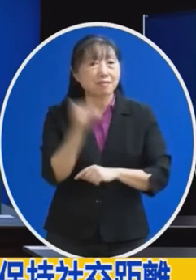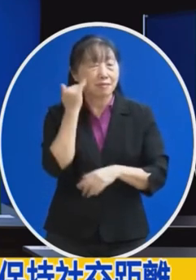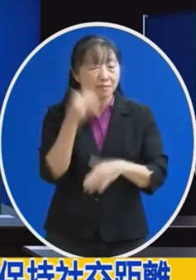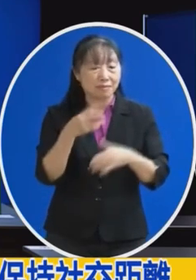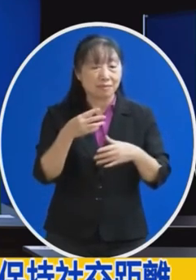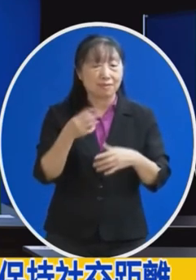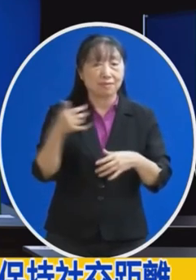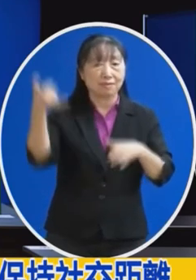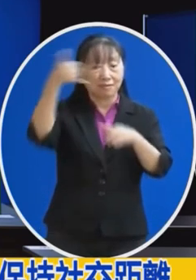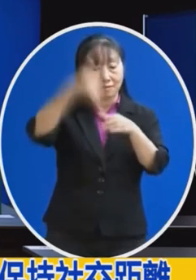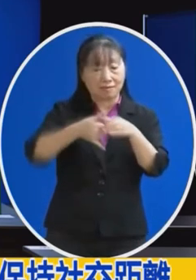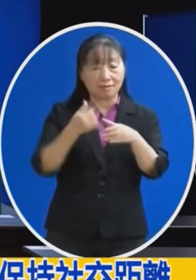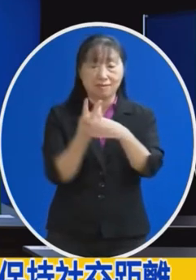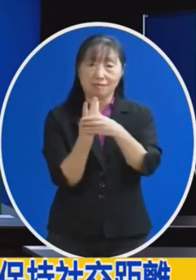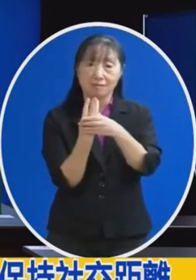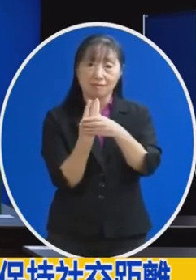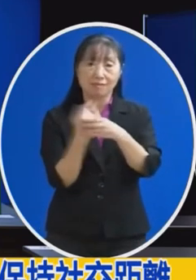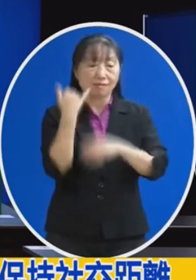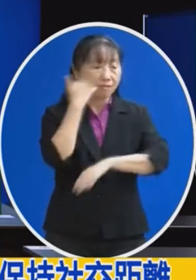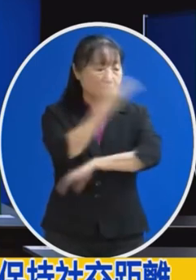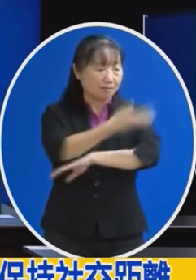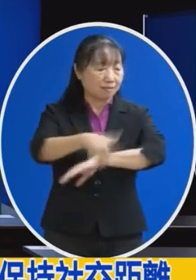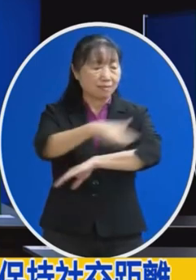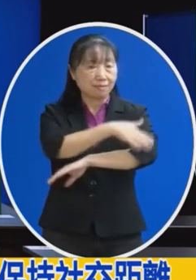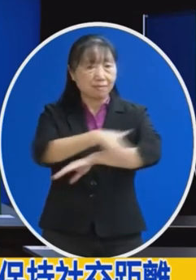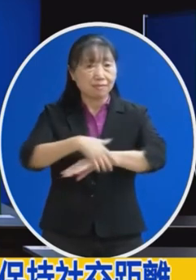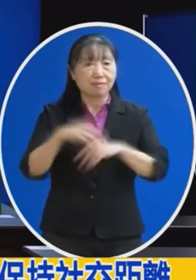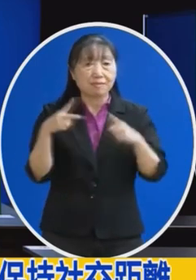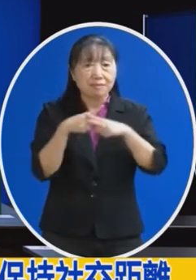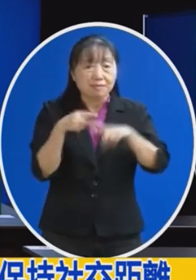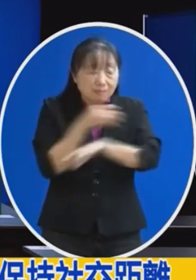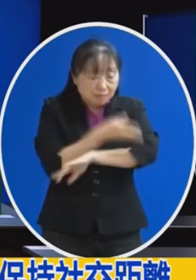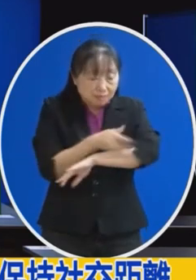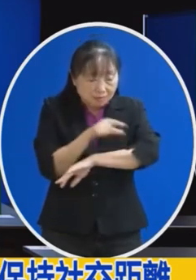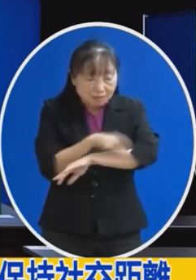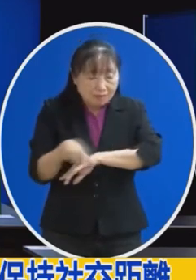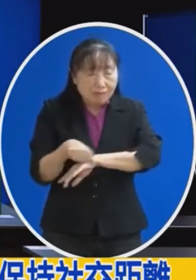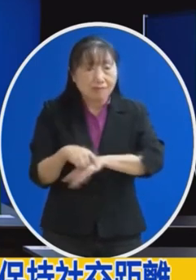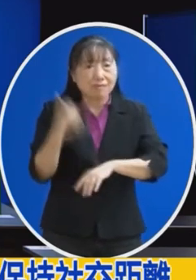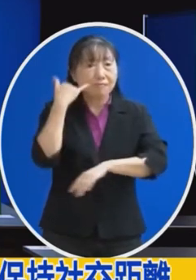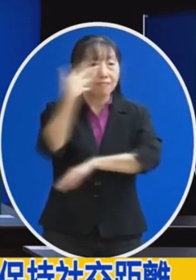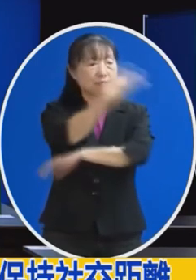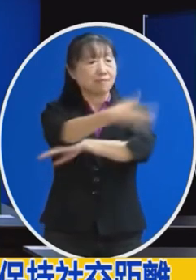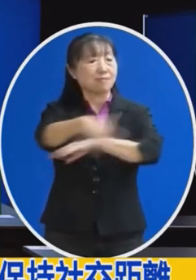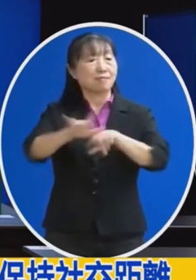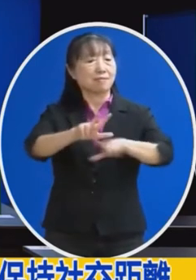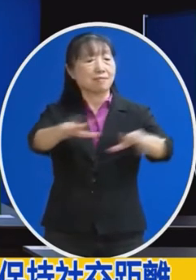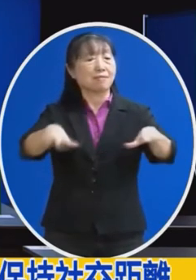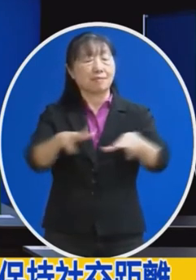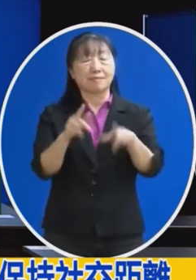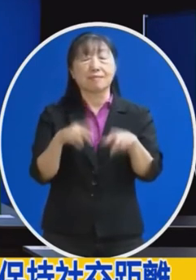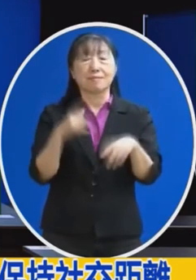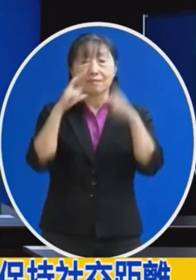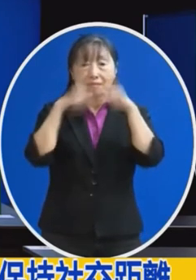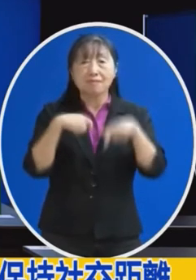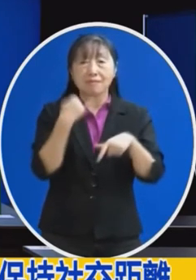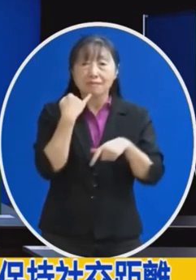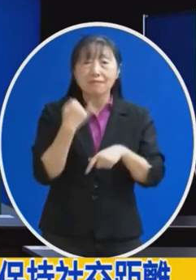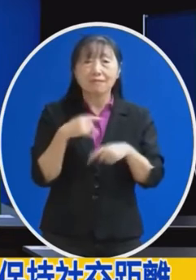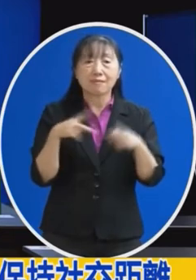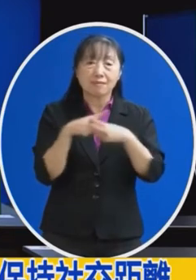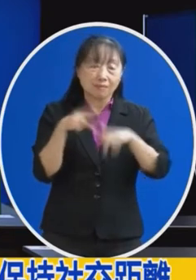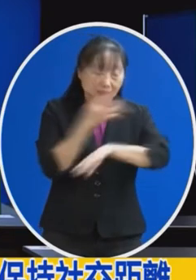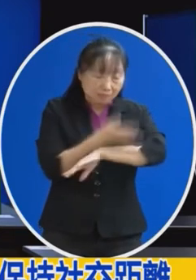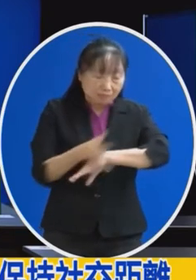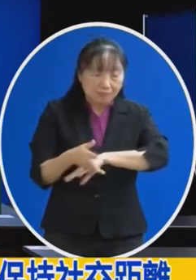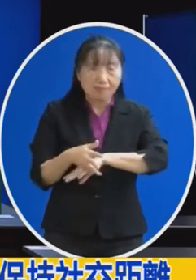个泡汤海边西边、那海边可以脱口罩，但西边跟温泉是没办法脱